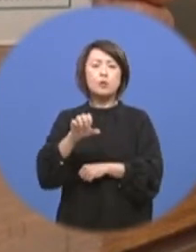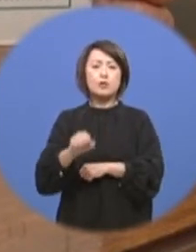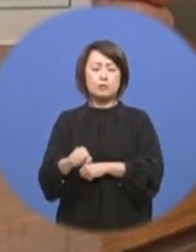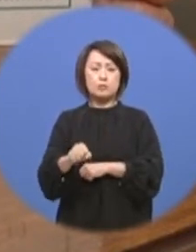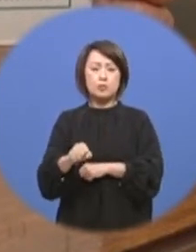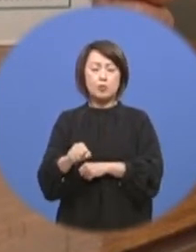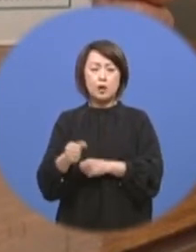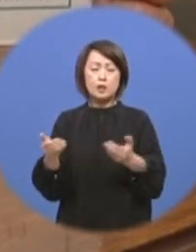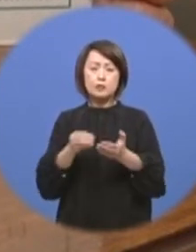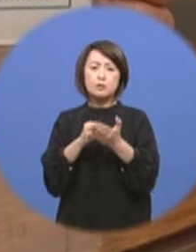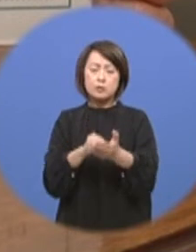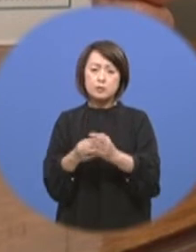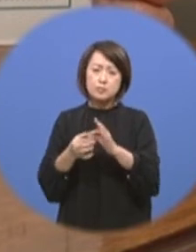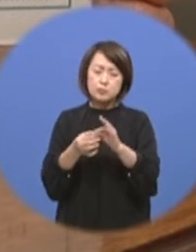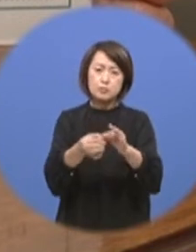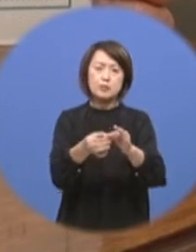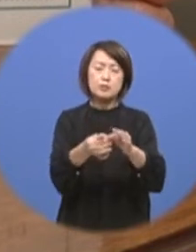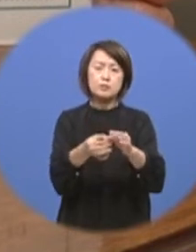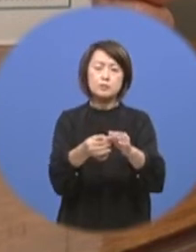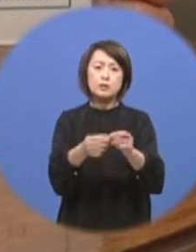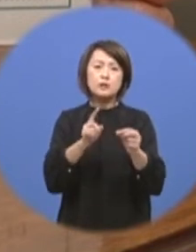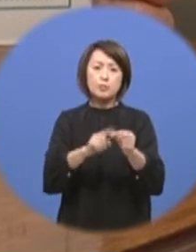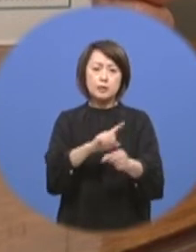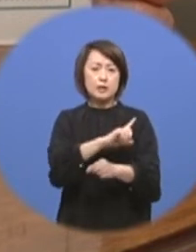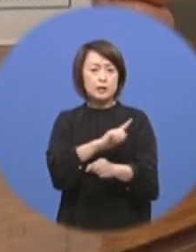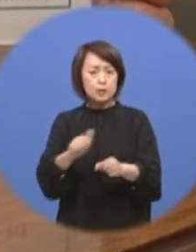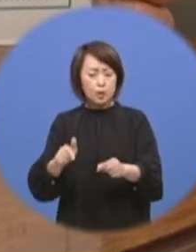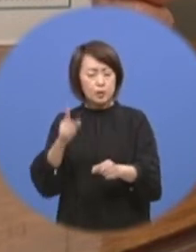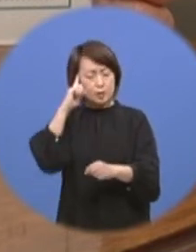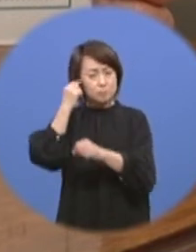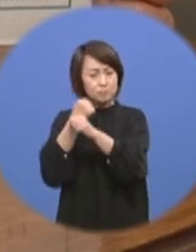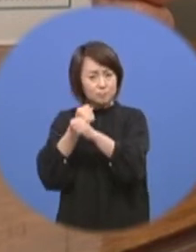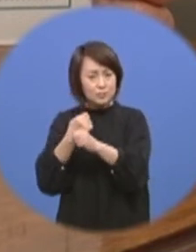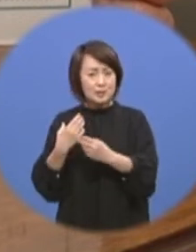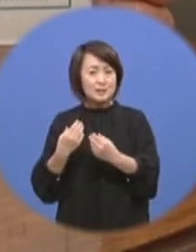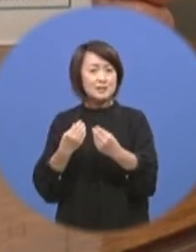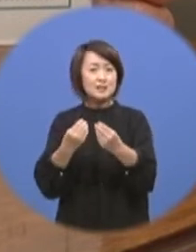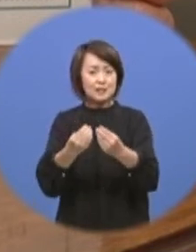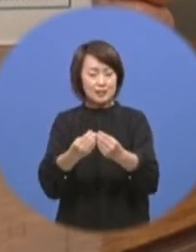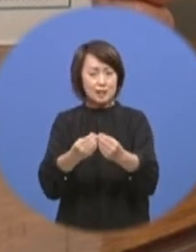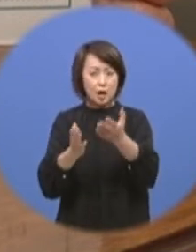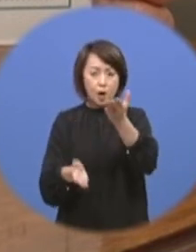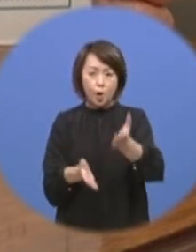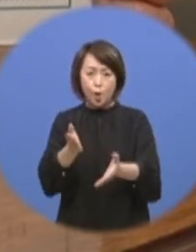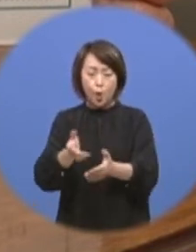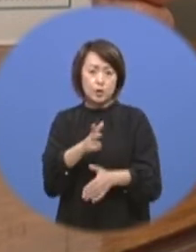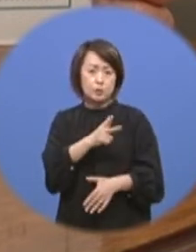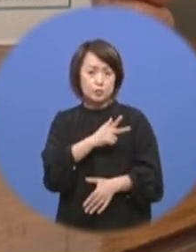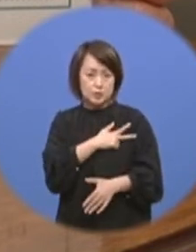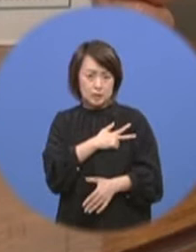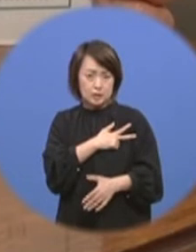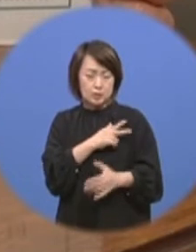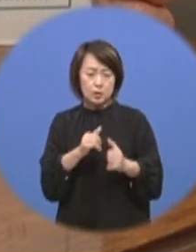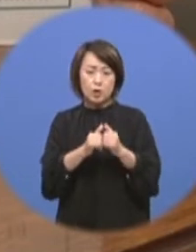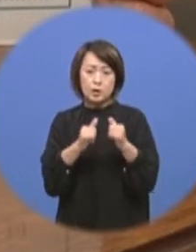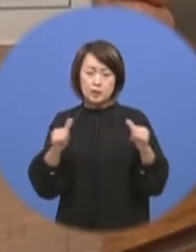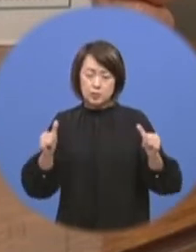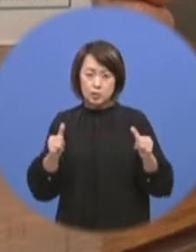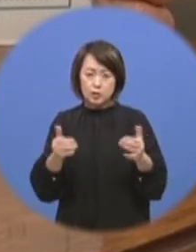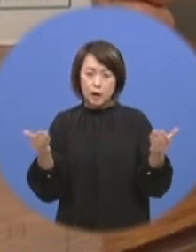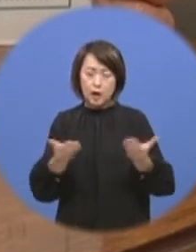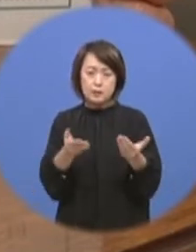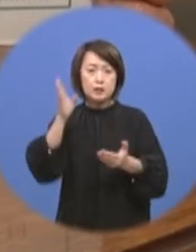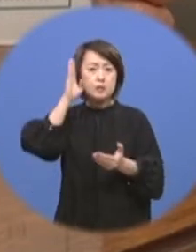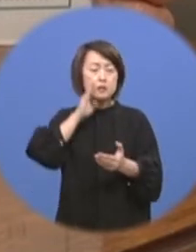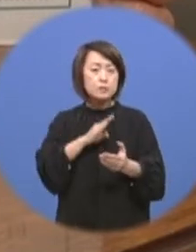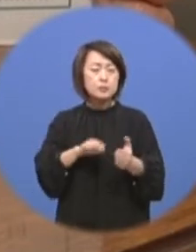ここに書いてありますようにいろんな手立てを講じて保育士の方々が働きやすい環境を